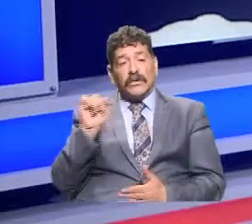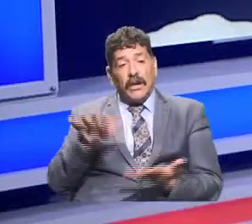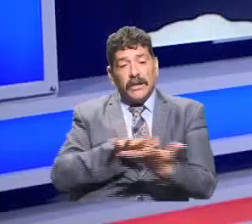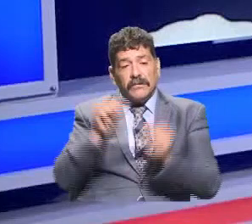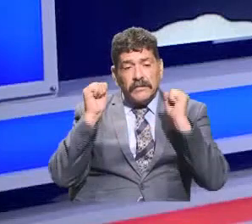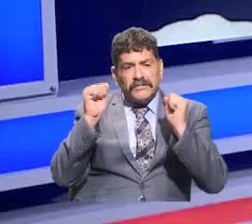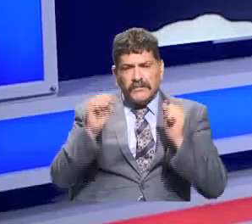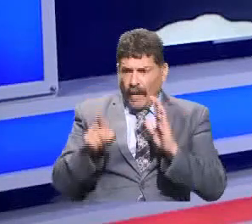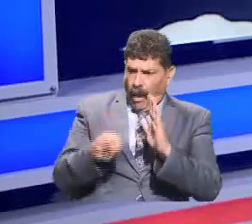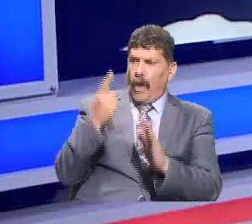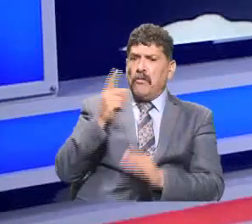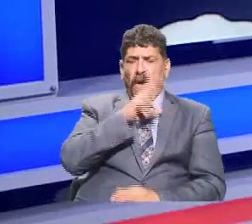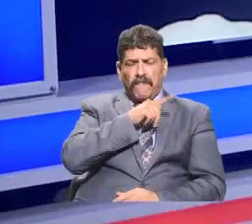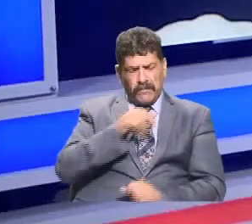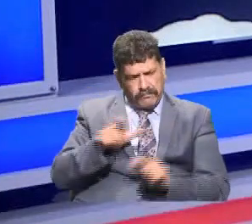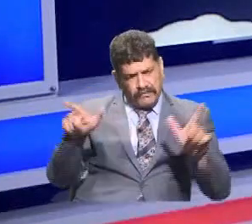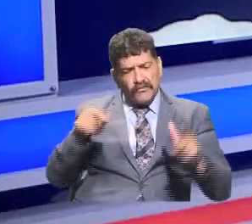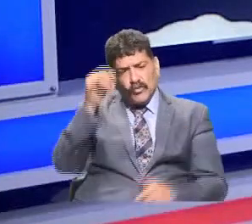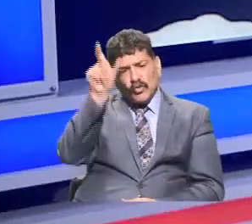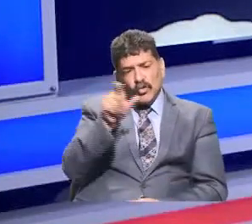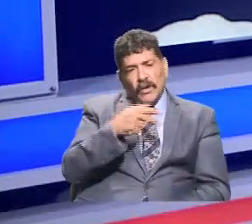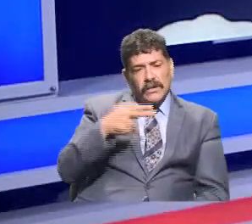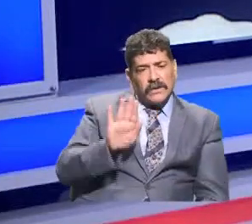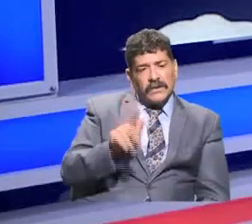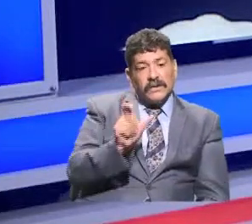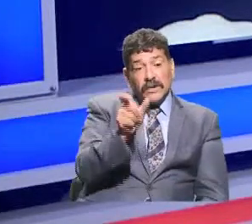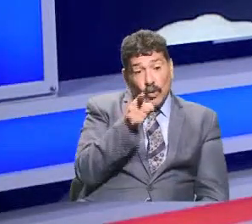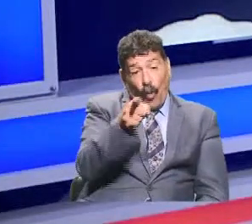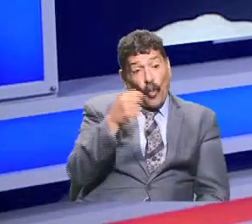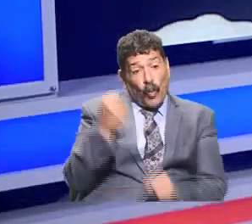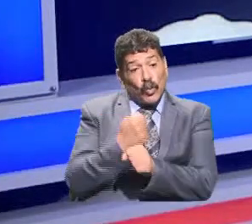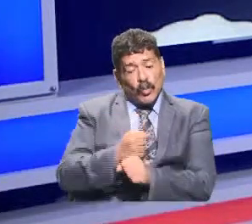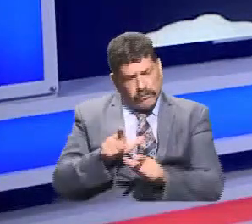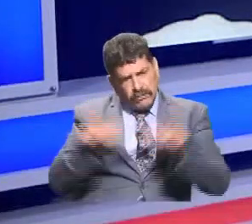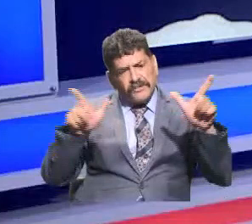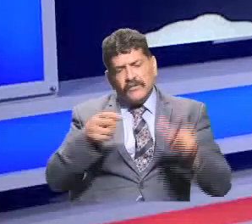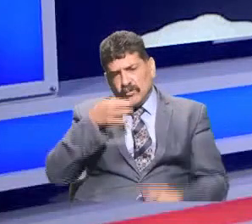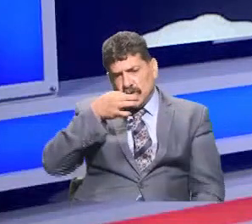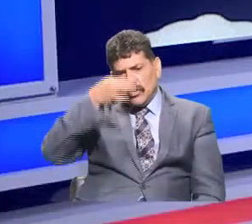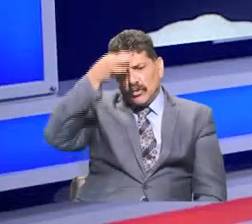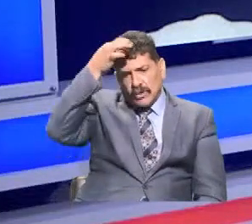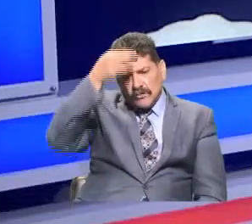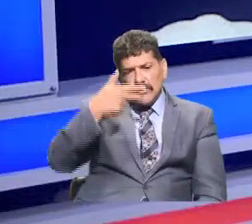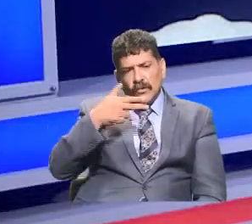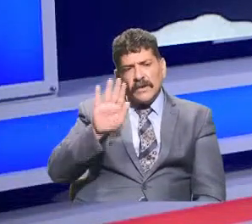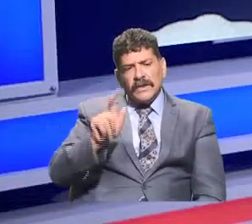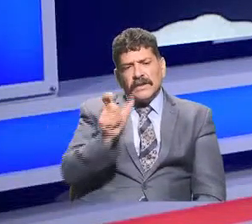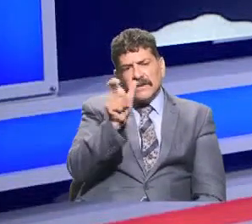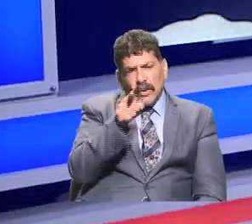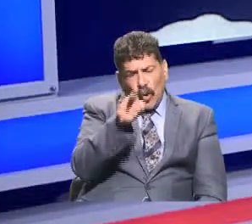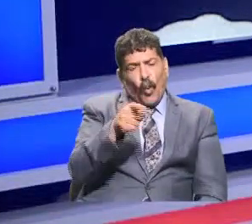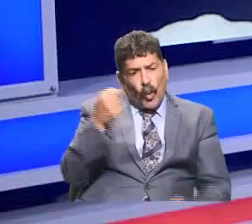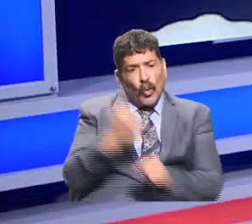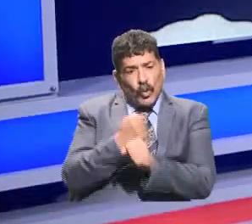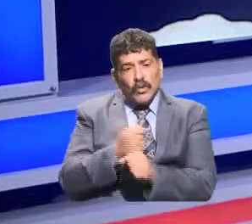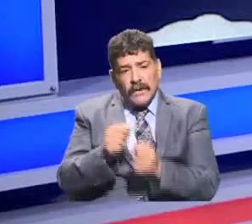الصفه رائجه قبل ان يطلقها غسان عليه وهكذا ايضا ظل المسمى على اسمه فلم تخلوا